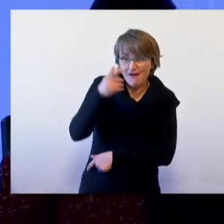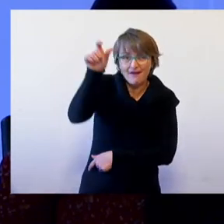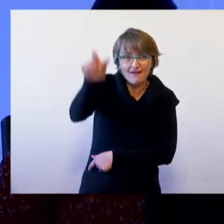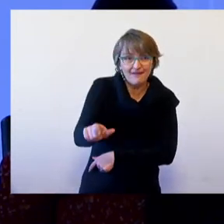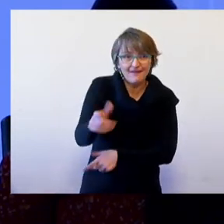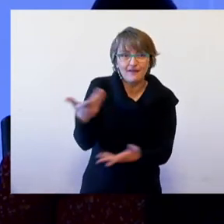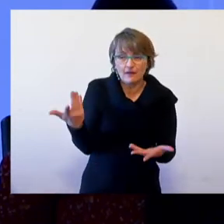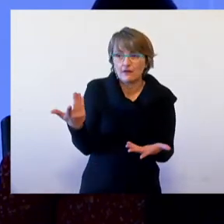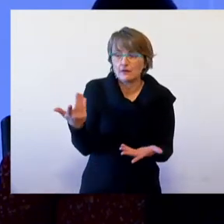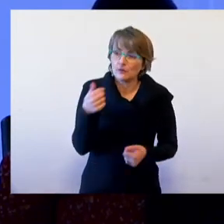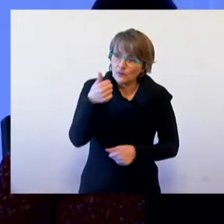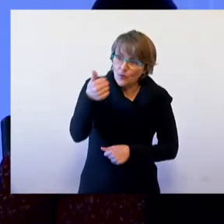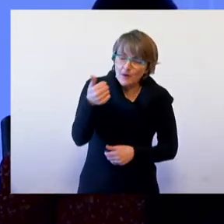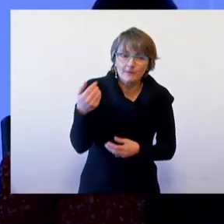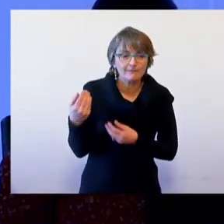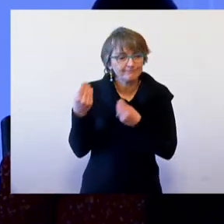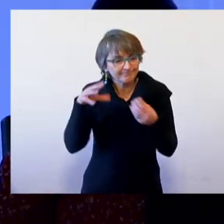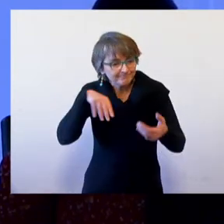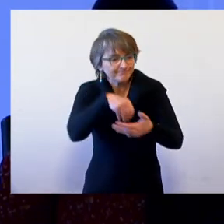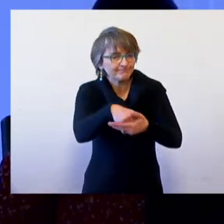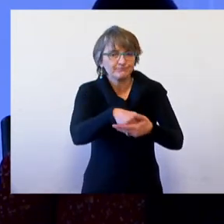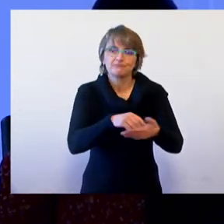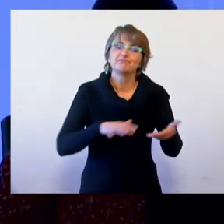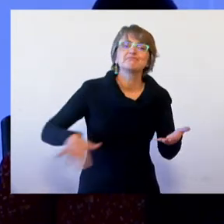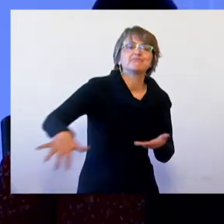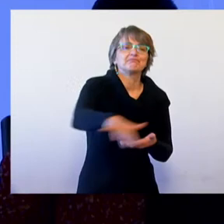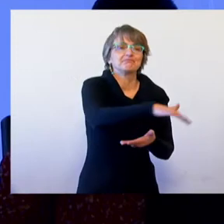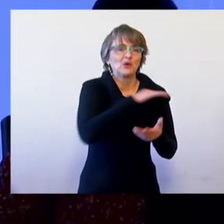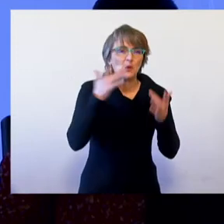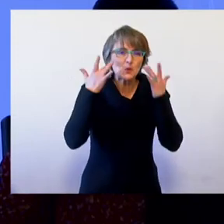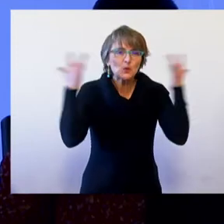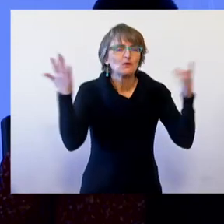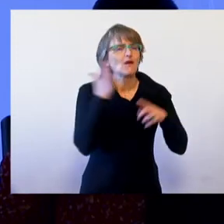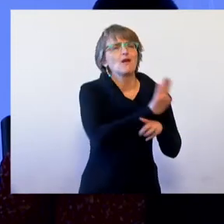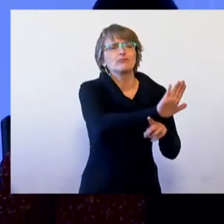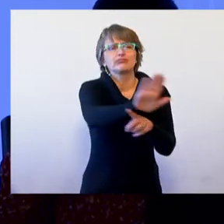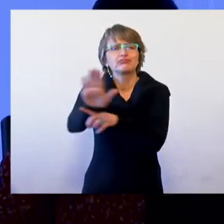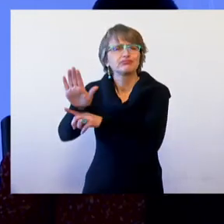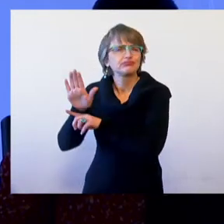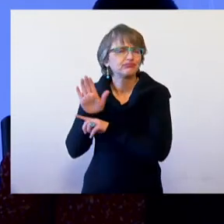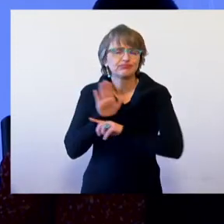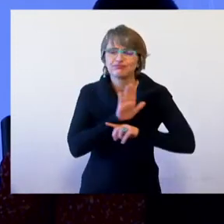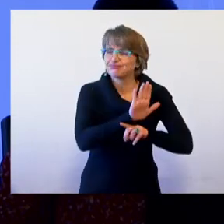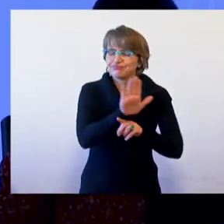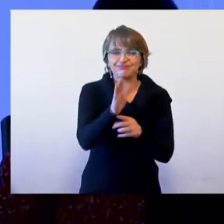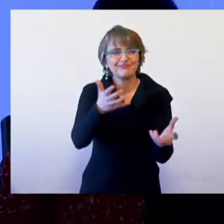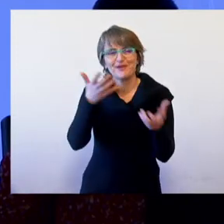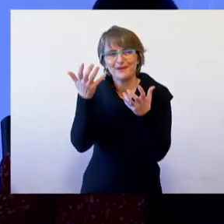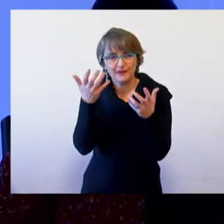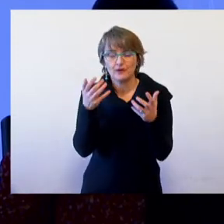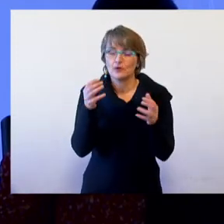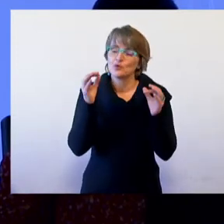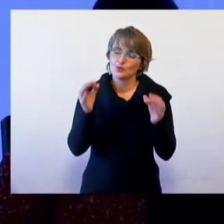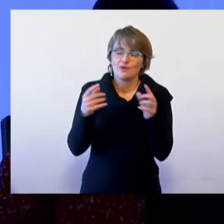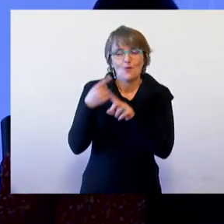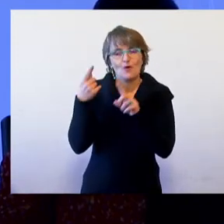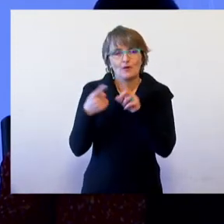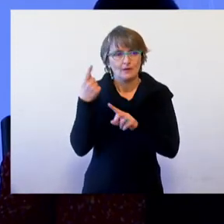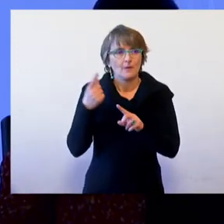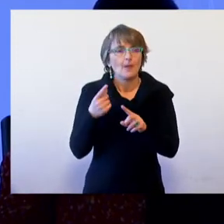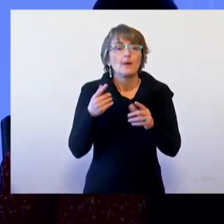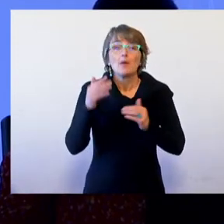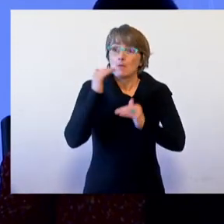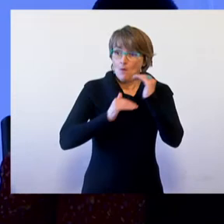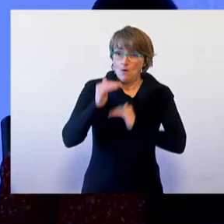qui participez au rayonnement culturel du territoire, voilà, c'est très important. Mais là, voilà, la programmation du pavillon populaire, oui, oui, bien